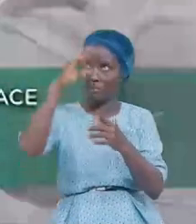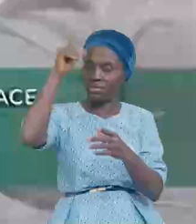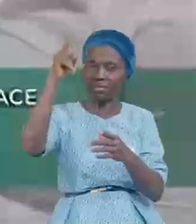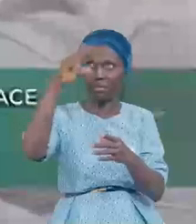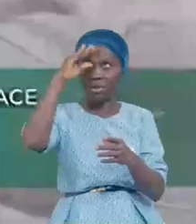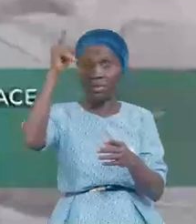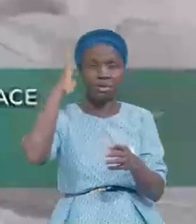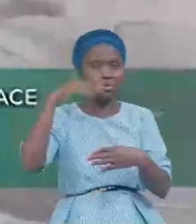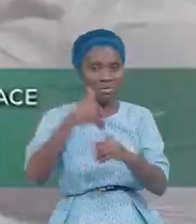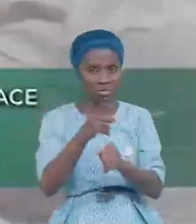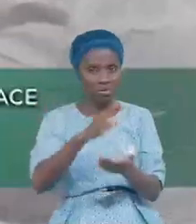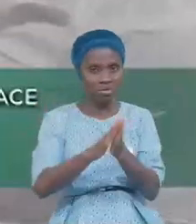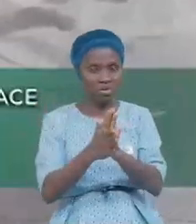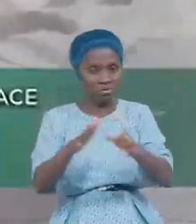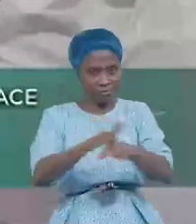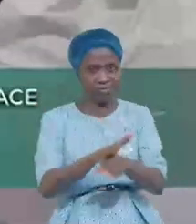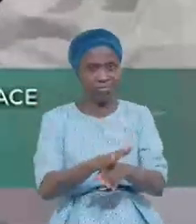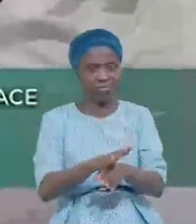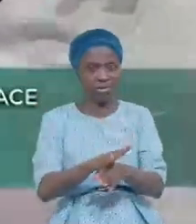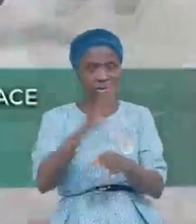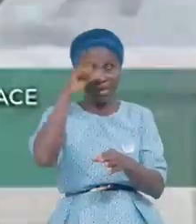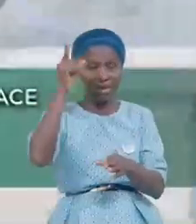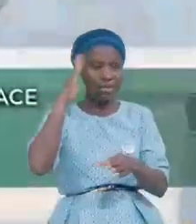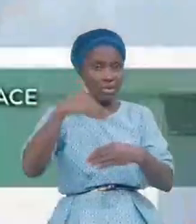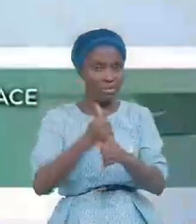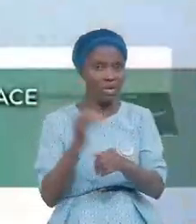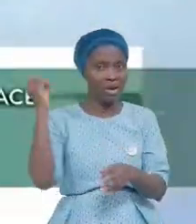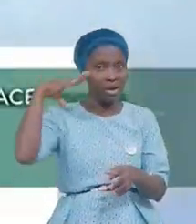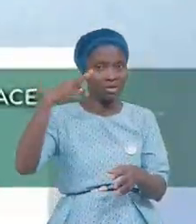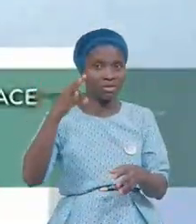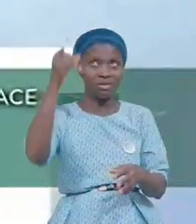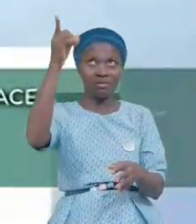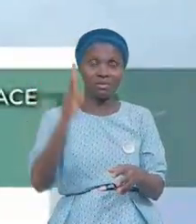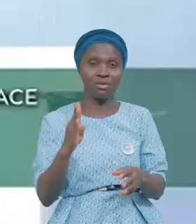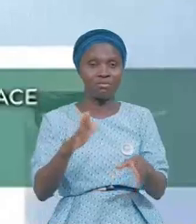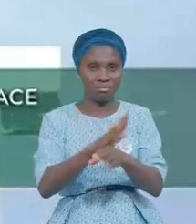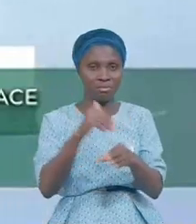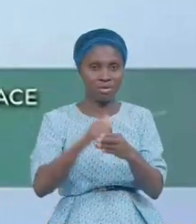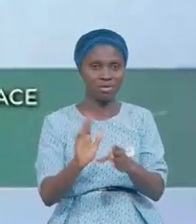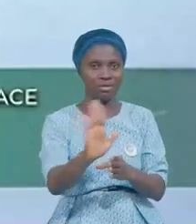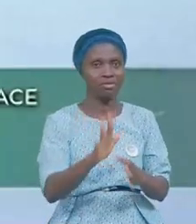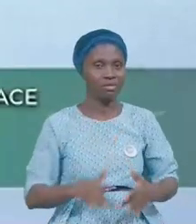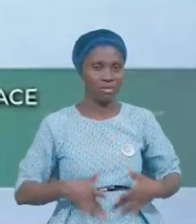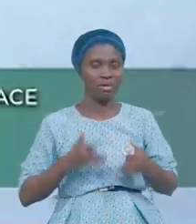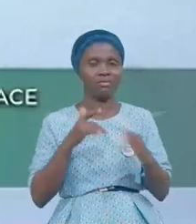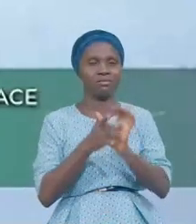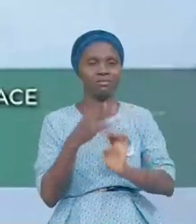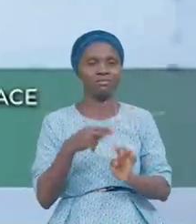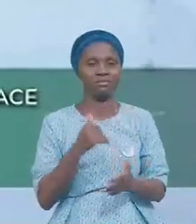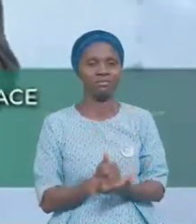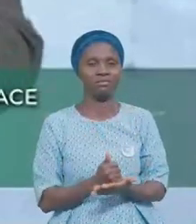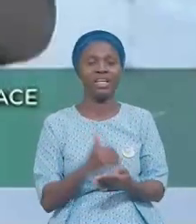suffisant. Il rendra la grâce de Dieu suffisante dans ta vie. Voyez le verset 18. Verset